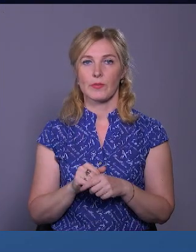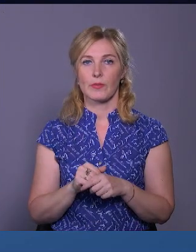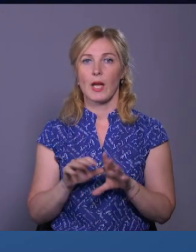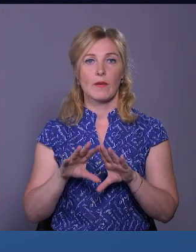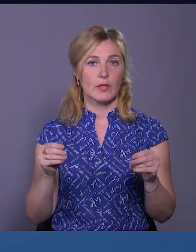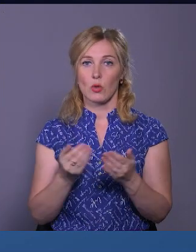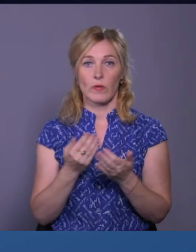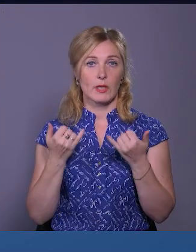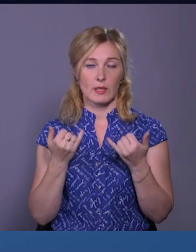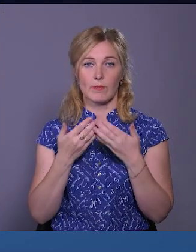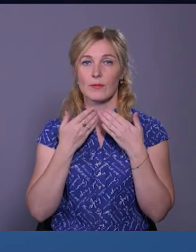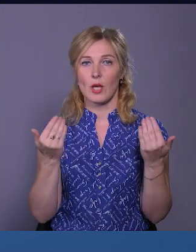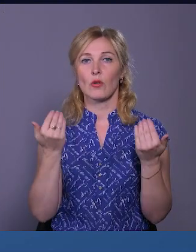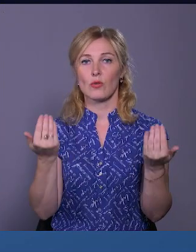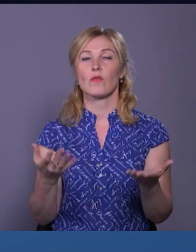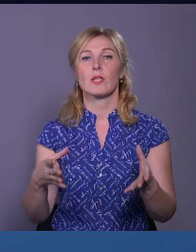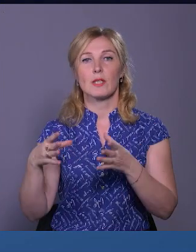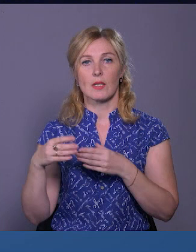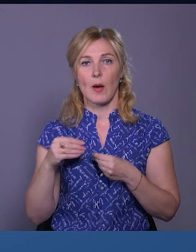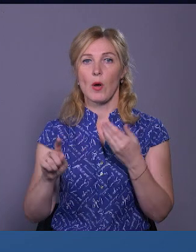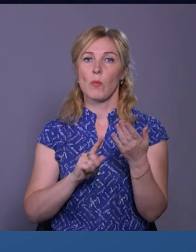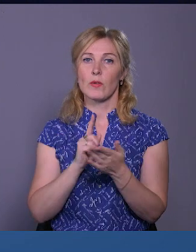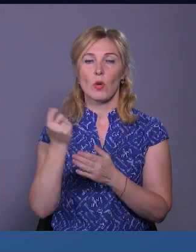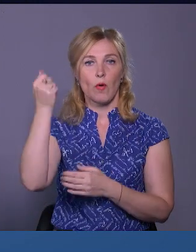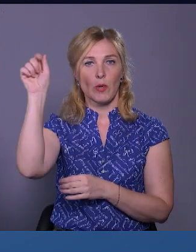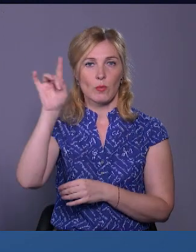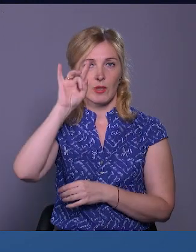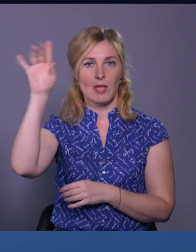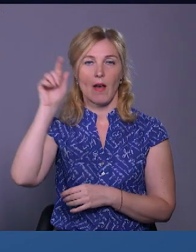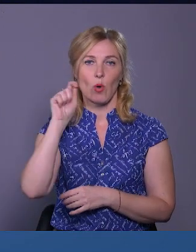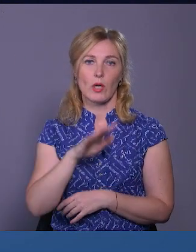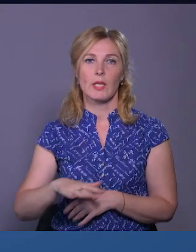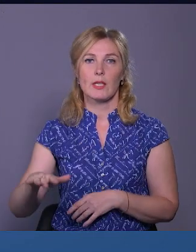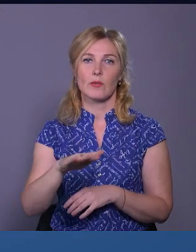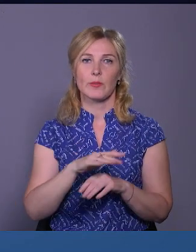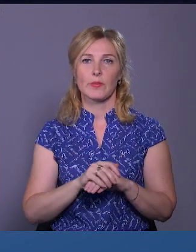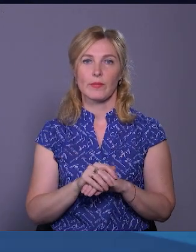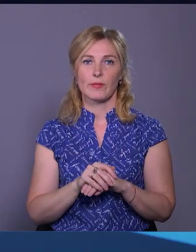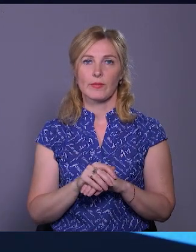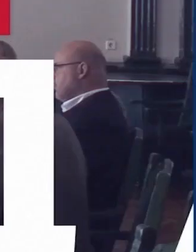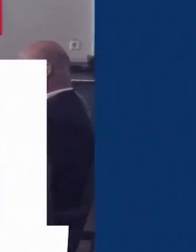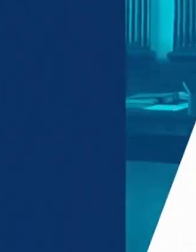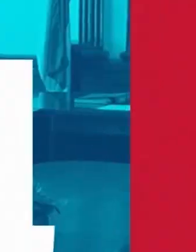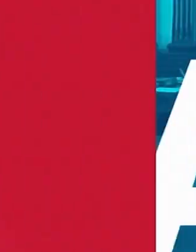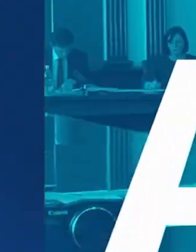це всі новини на сьогодні Дякуємо що ви з нами Разом неодмінно переможемо Слава Україні